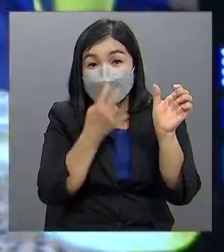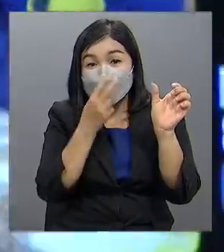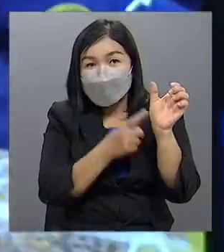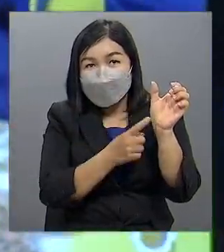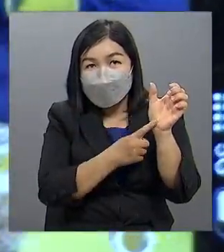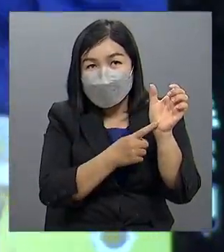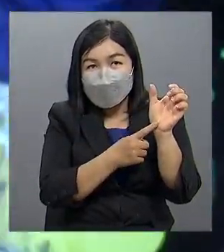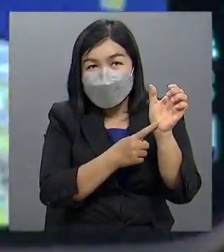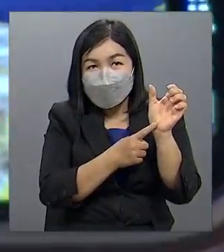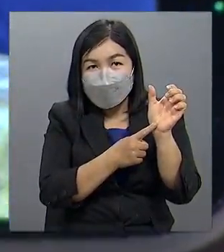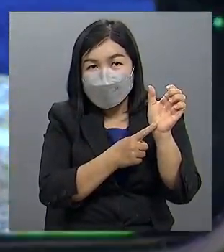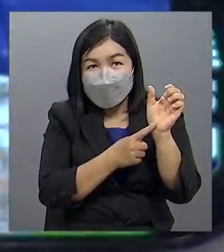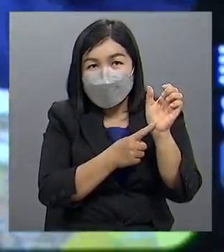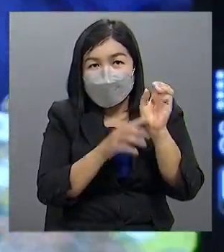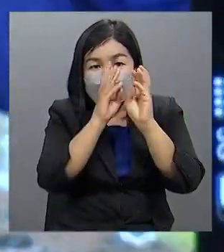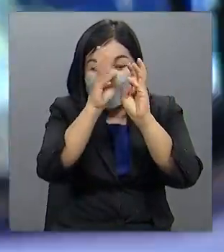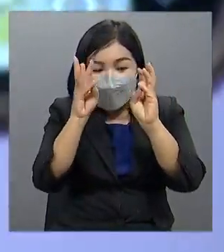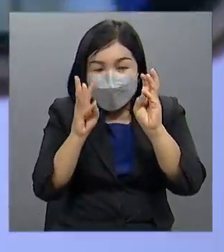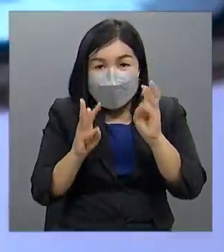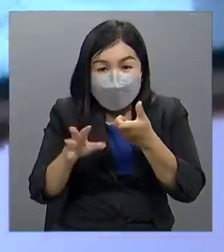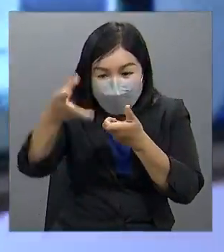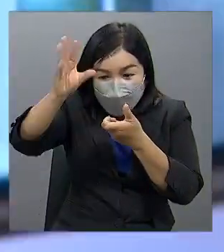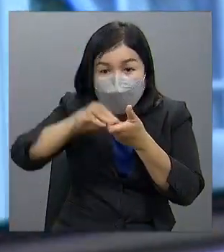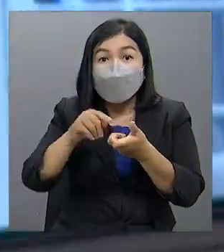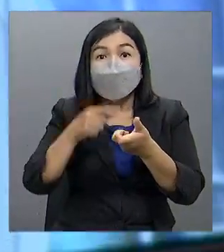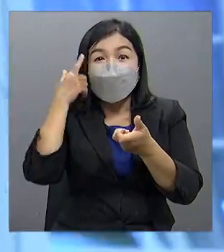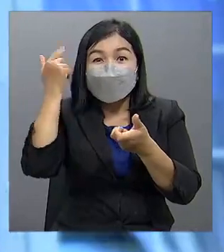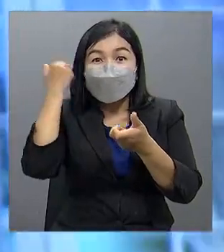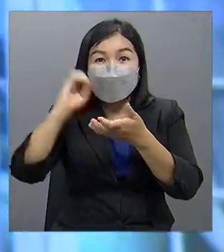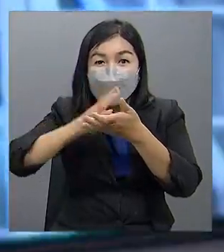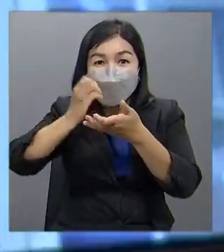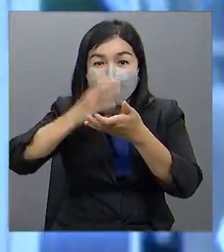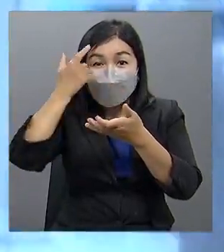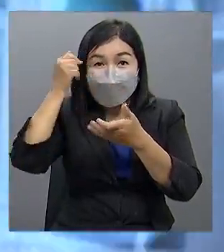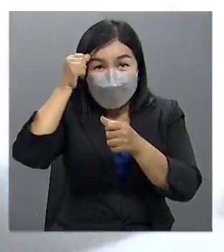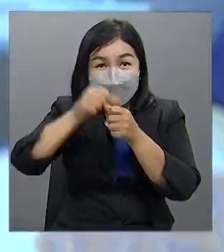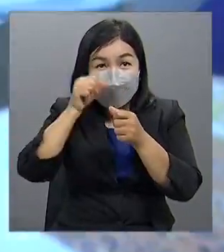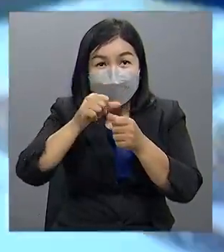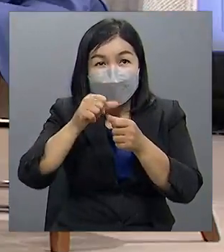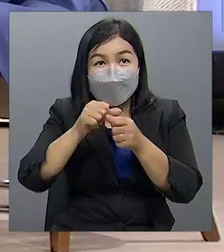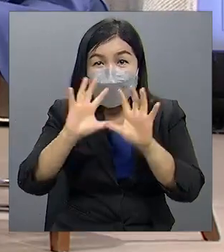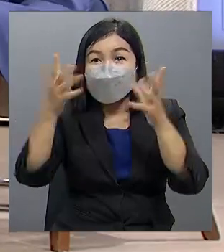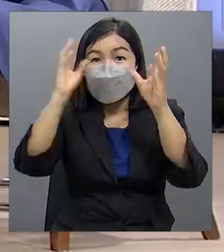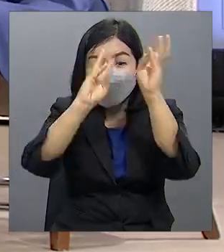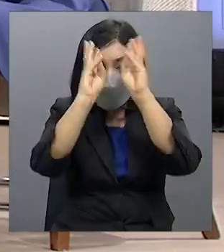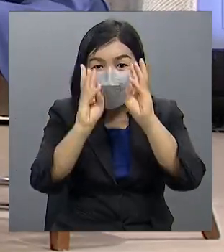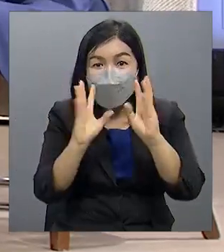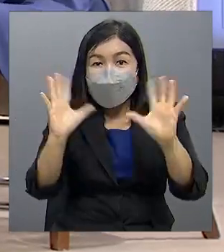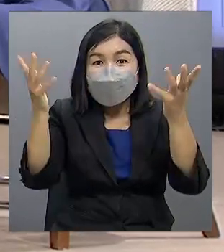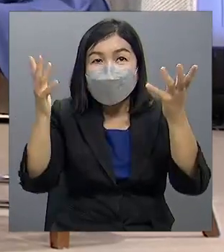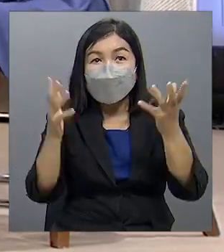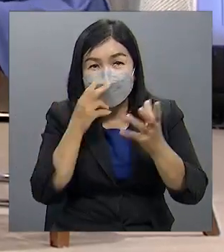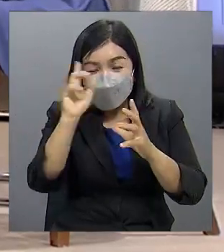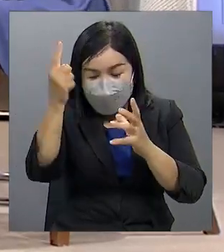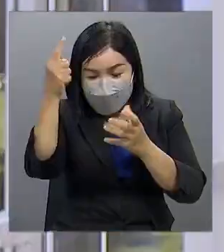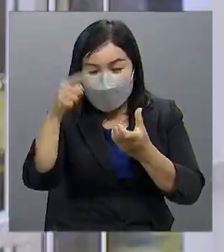ะมีความแบบ AR ขึ้นมาแบบนี้อ่ะดูนะพี่เป้ดูนะพี่เอาหายไปแล้ว ต้องลงไปอีก ต้องอยู่กล่องต้องอยู่กล่องนะ